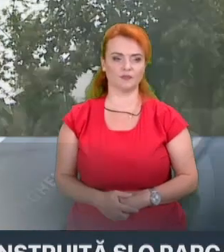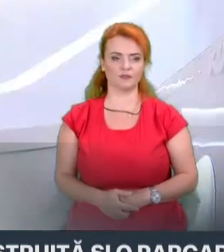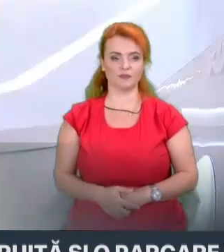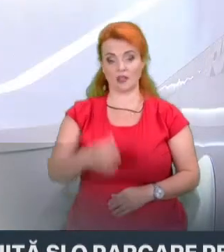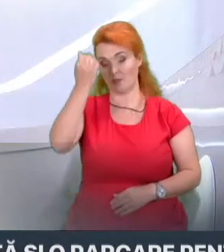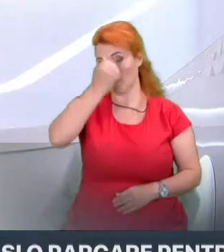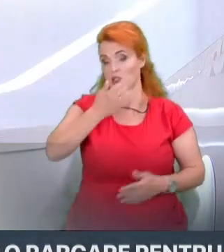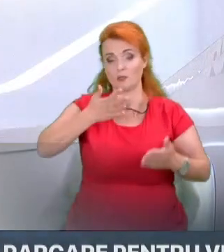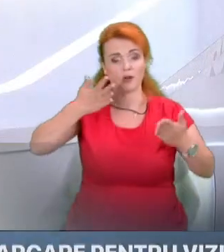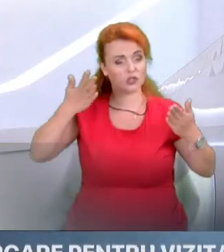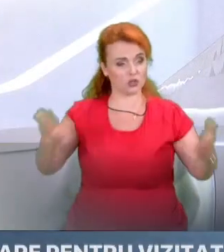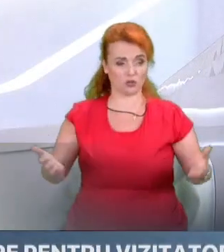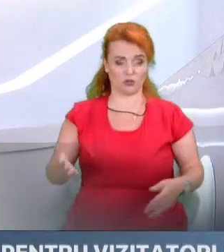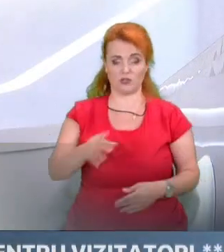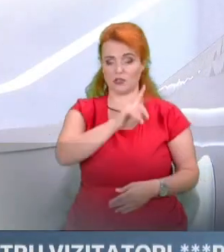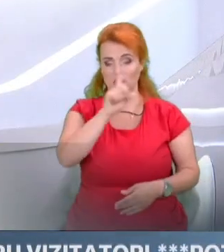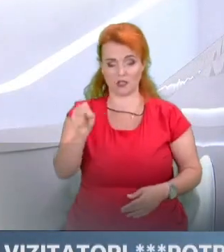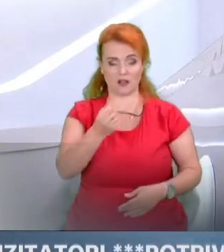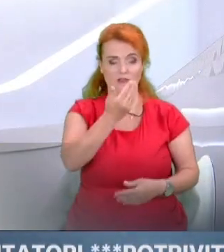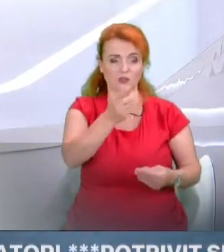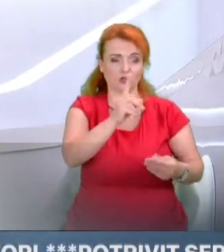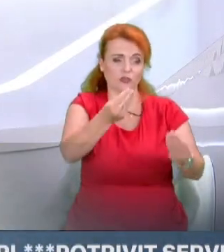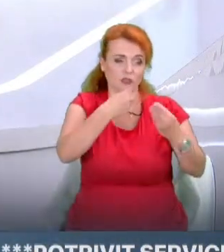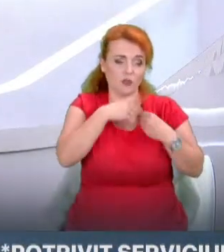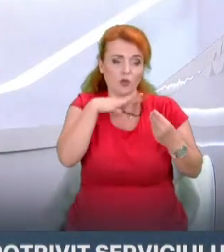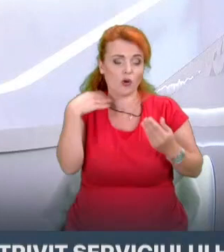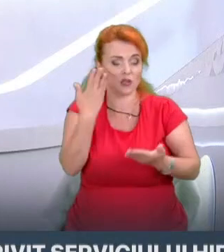vă mulțumesc tare mult pentru aceste recomandări.